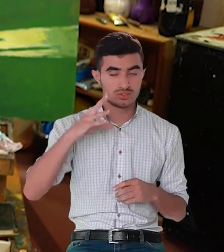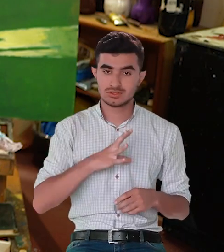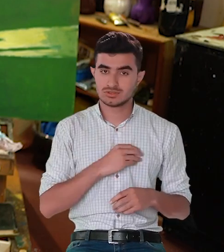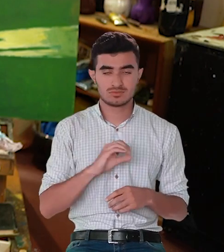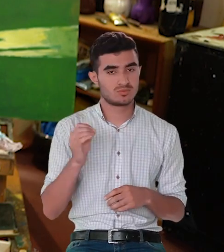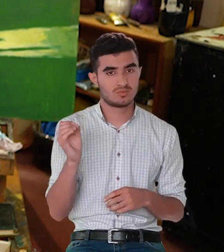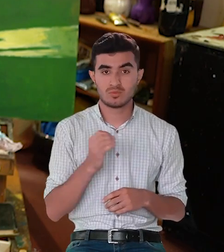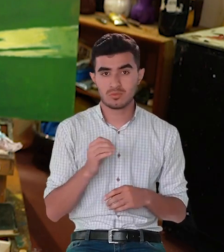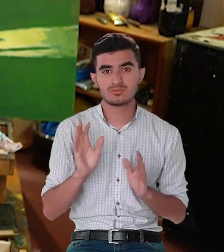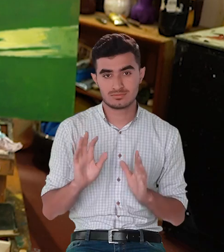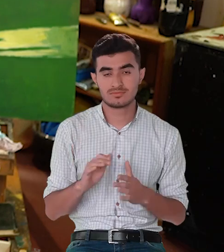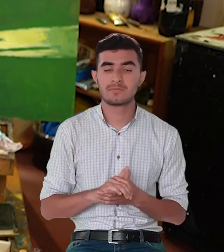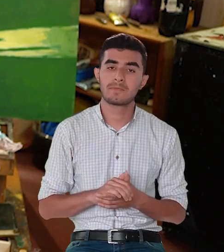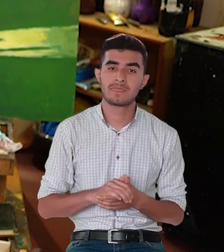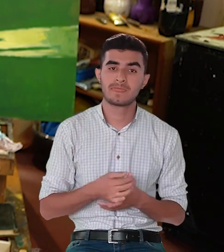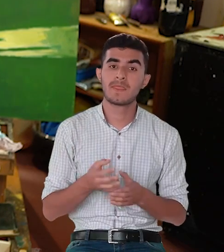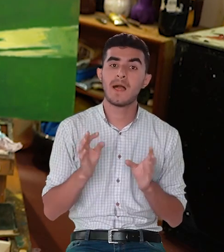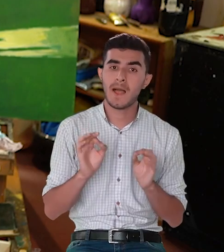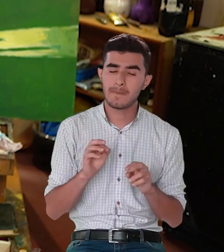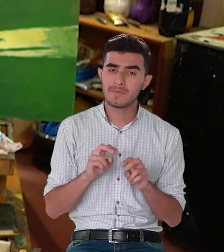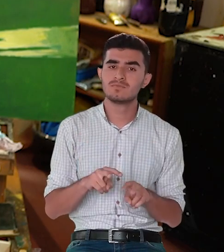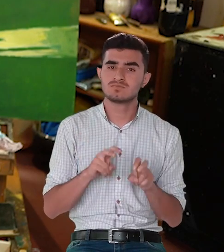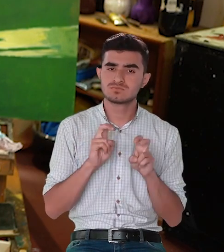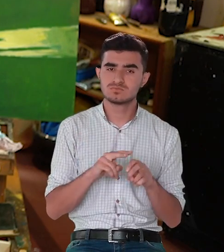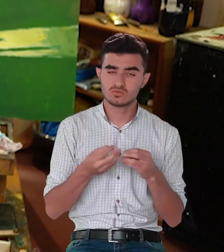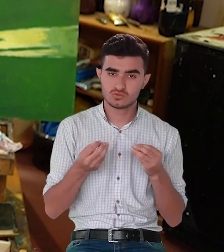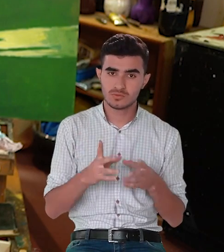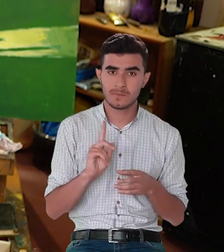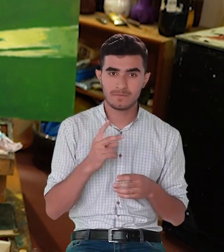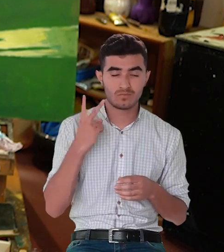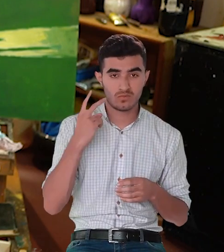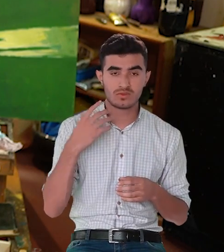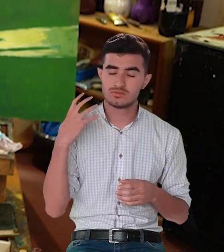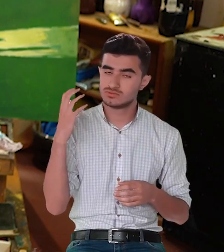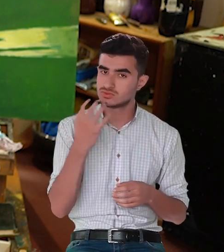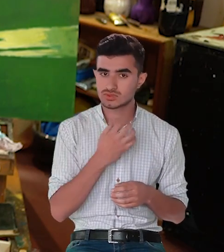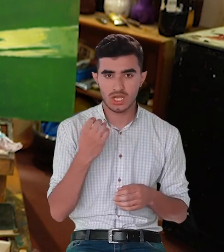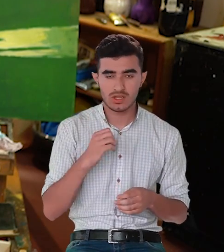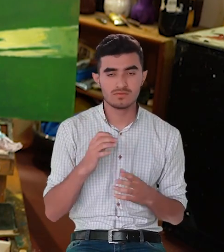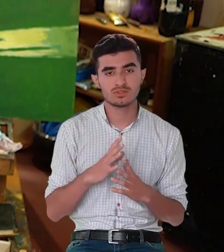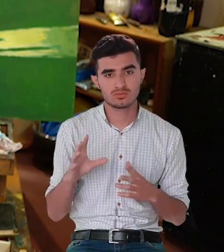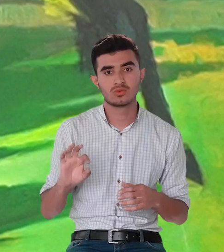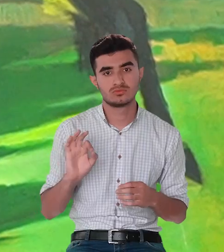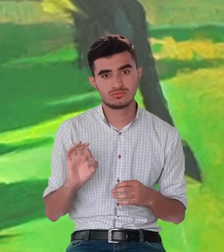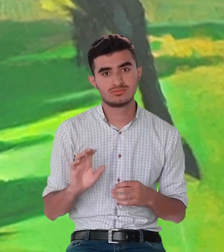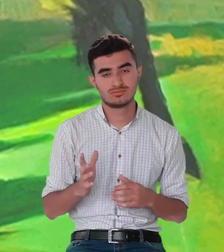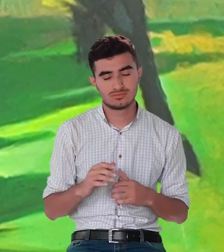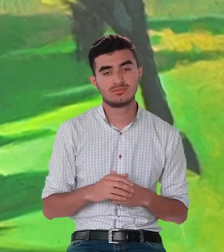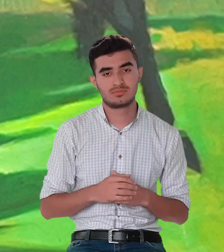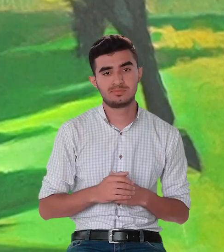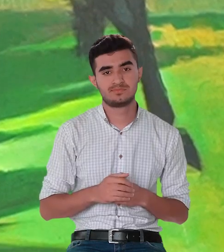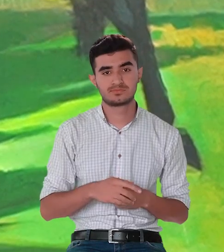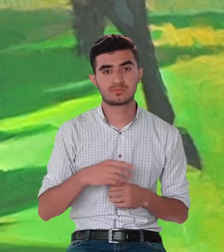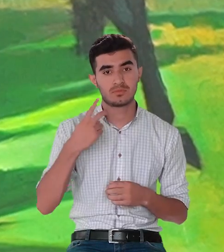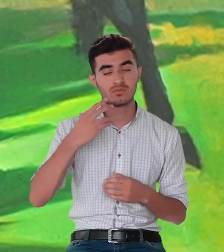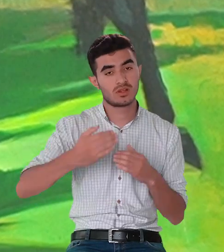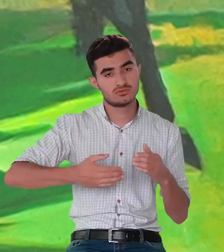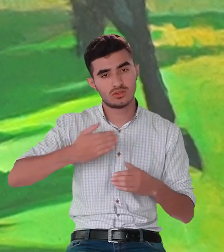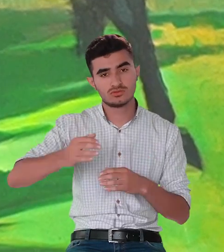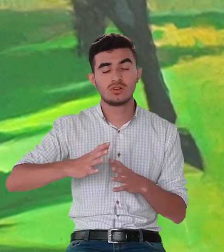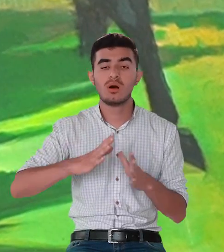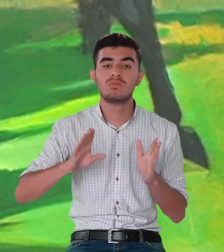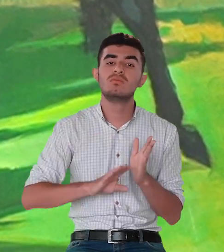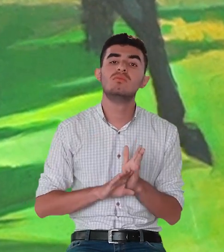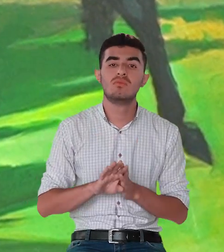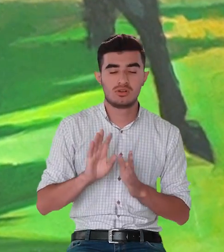ہرن کی آنکھوں میں ڈر ہے نا، کسی بھی ہے وہ ڈرتا ہے، سر گھوڑا ایسا ہے جس میں ڈر نہیں ہے، وہ پڑ جاتا ہے، اس لیے